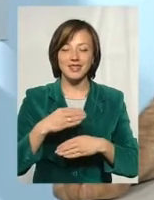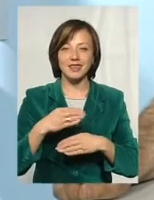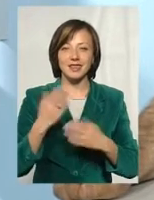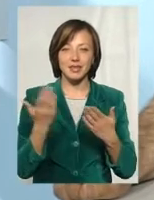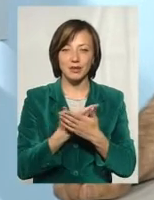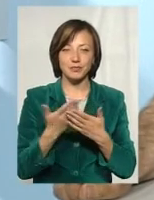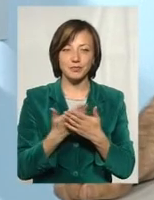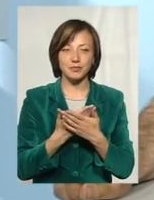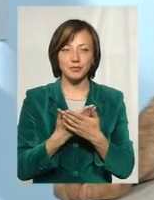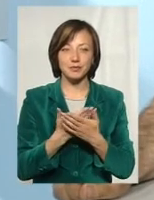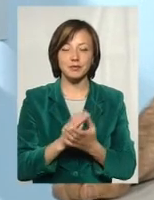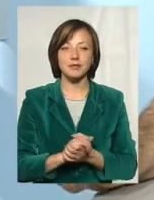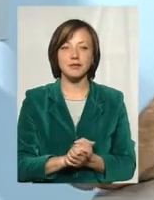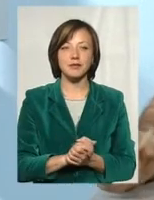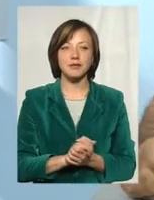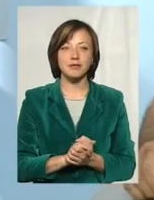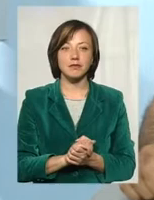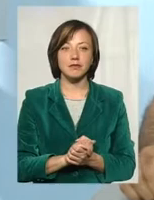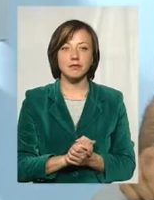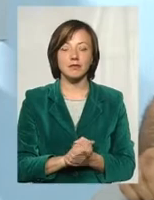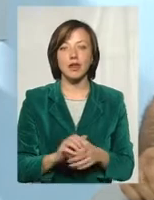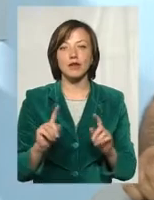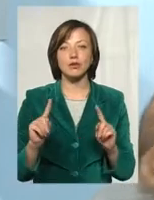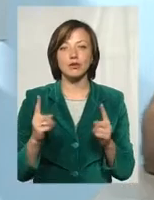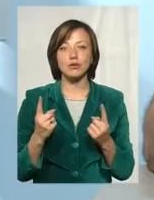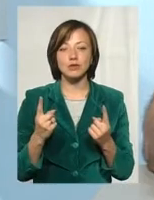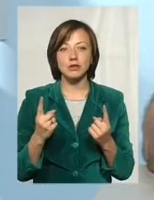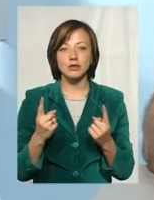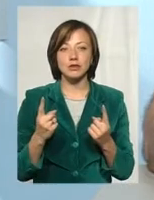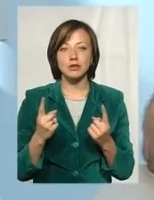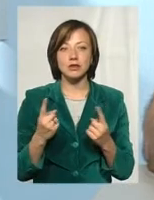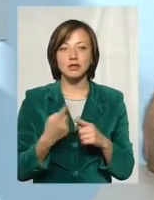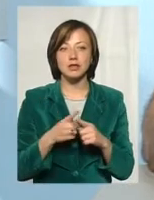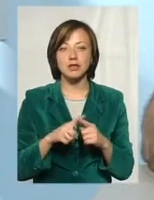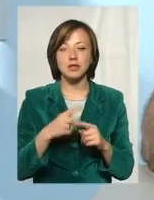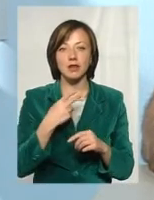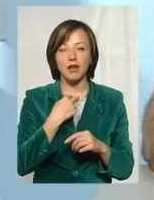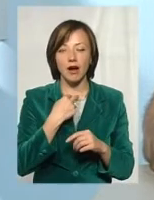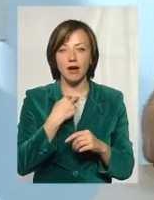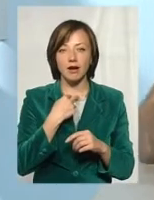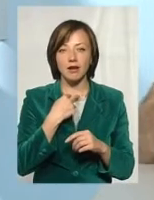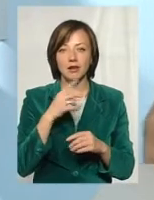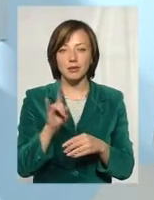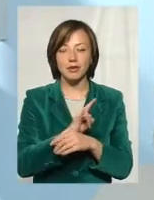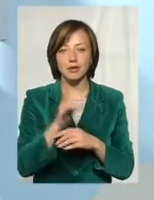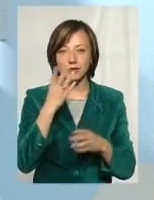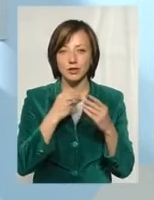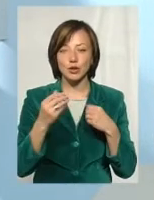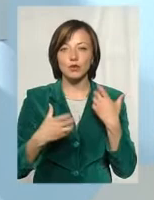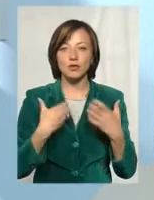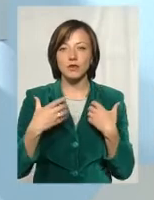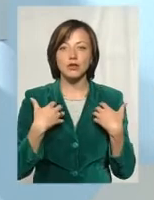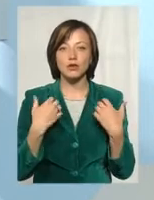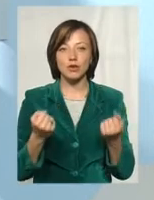«Брильянтова рука», це радянський бестселер, там дуже ці пройдисвіти турбувалися за